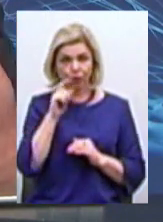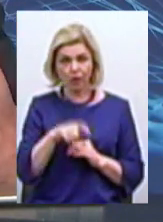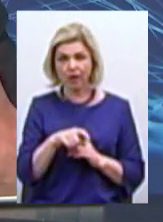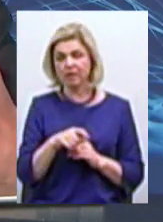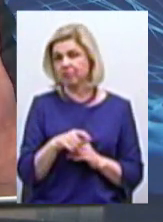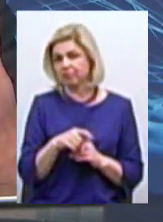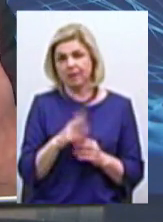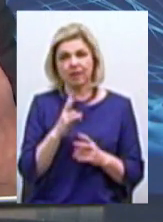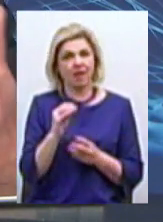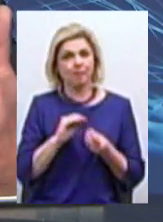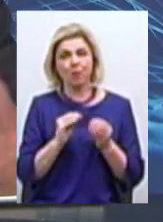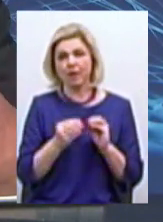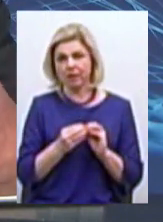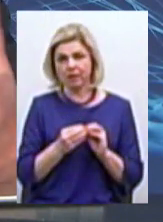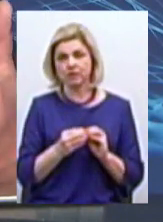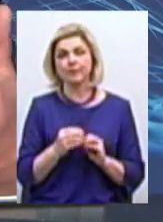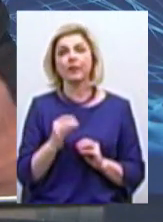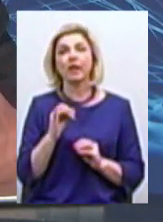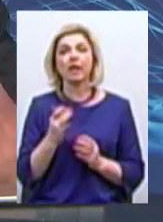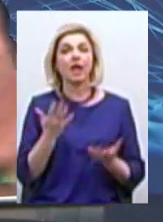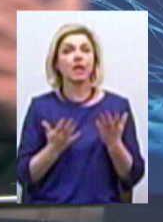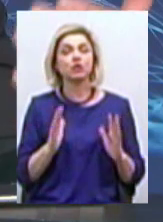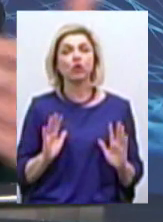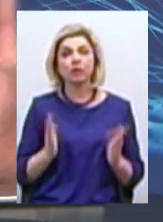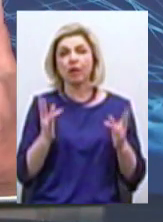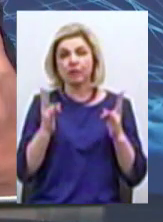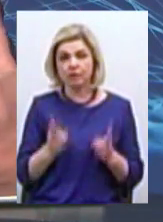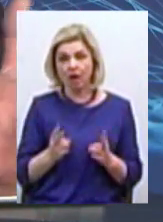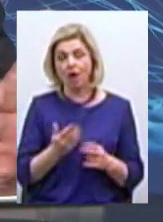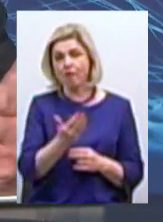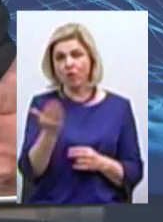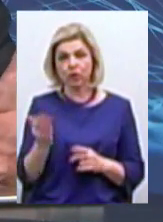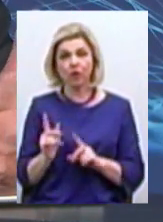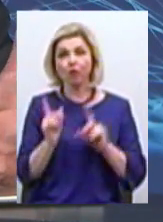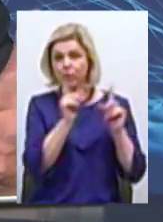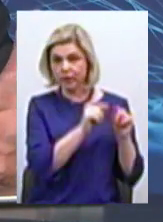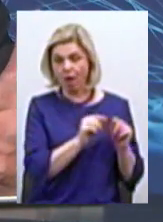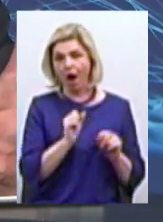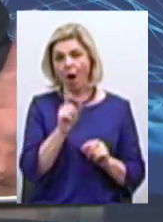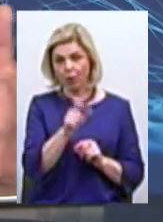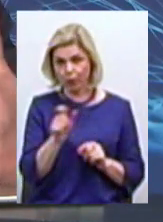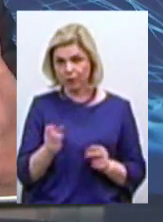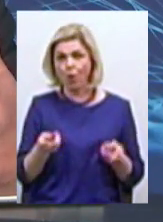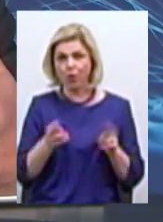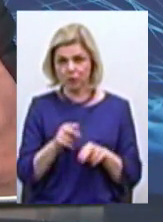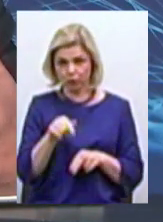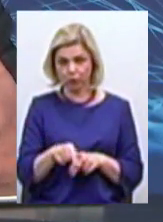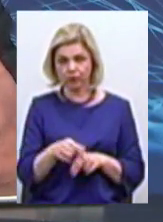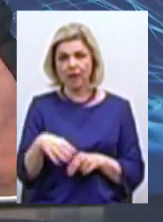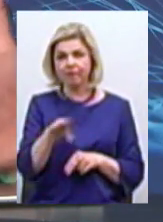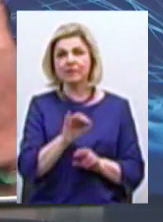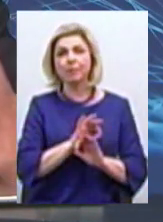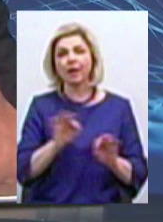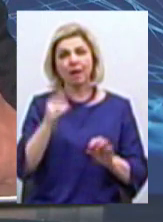проблематична. В разі чого, якщо щось станеться, вони туди виїдуть, а люди залишаться тут. Всі прекрасно